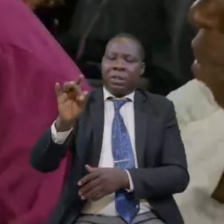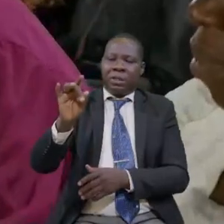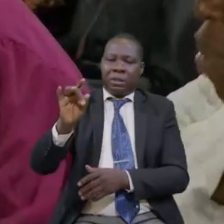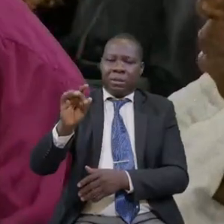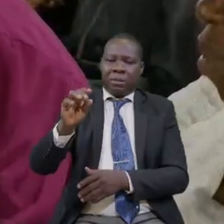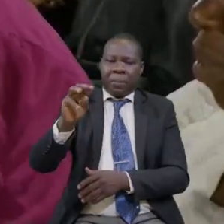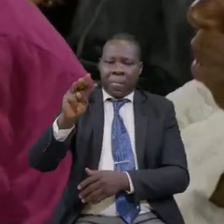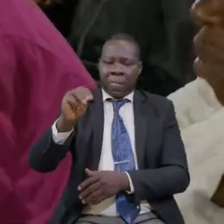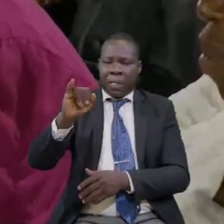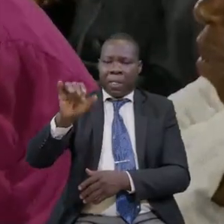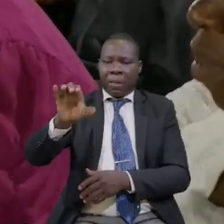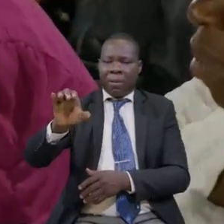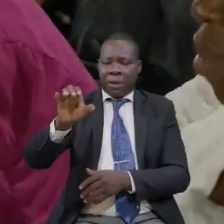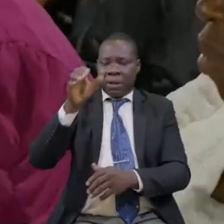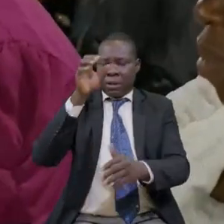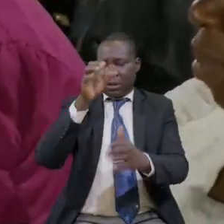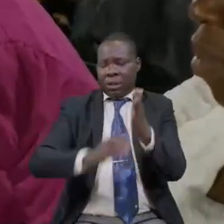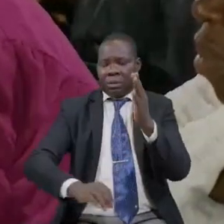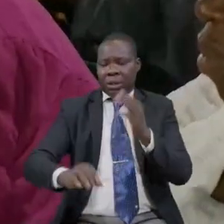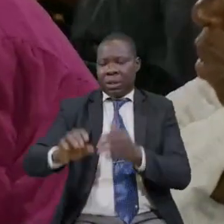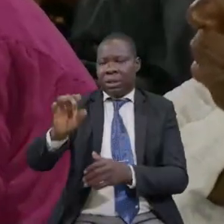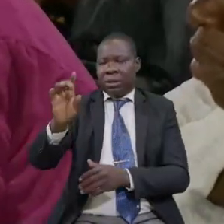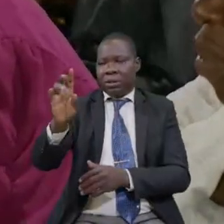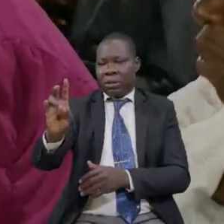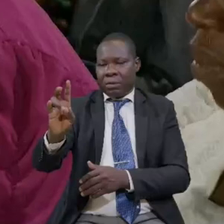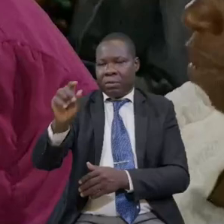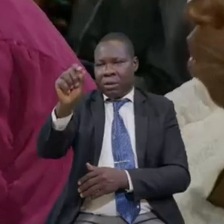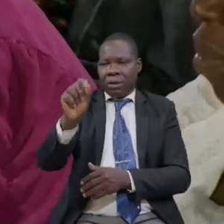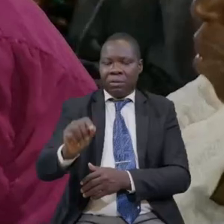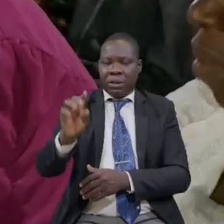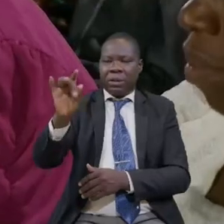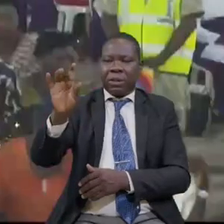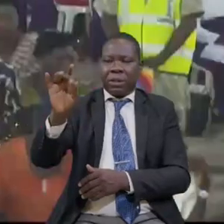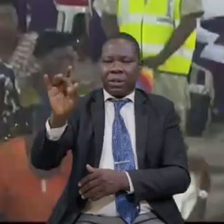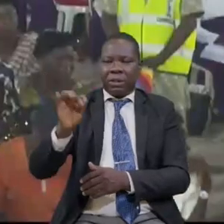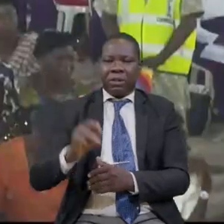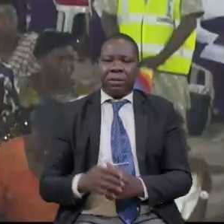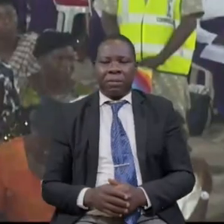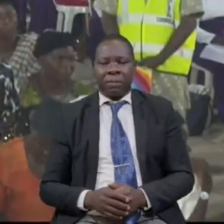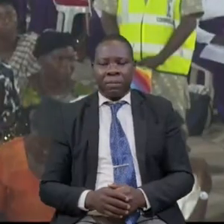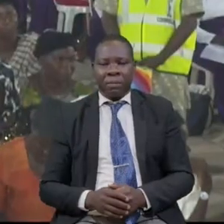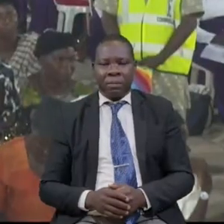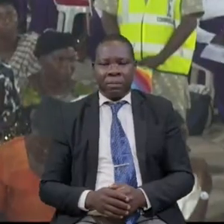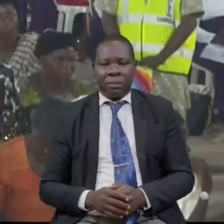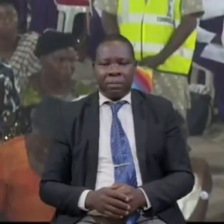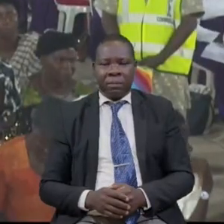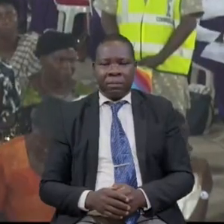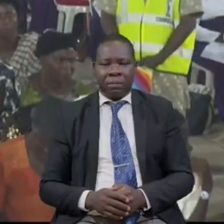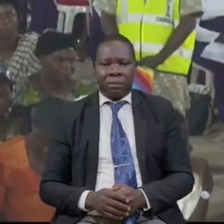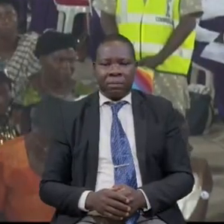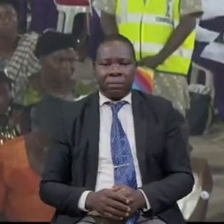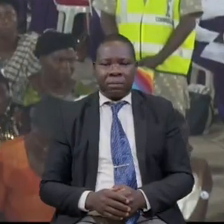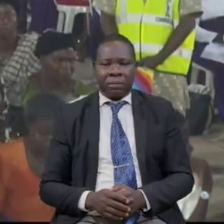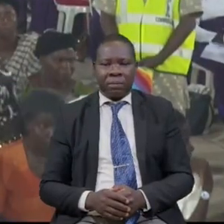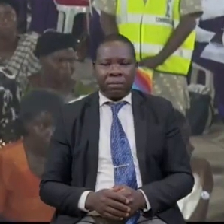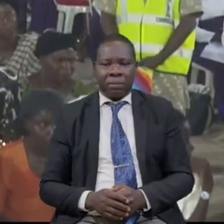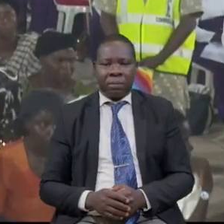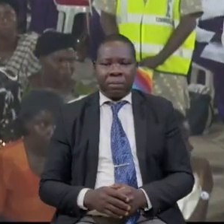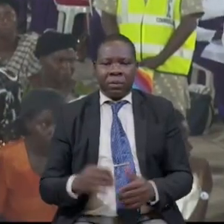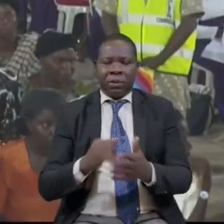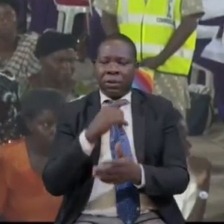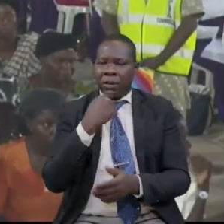Michée, la grâce merveilleuse de Dieu qui pardonne et purifie au-dedans. Michée 7, verset 18